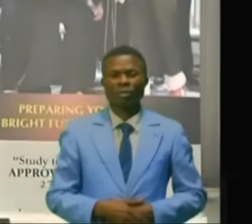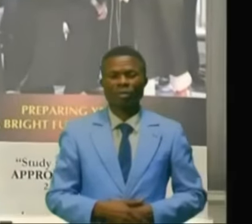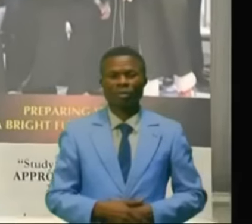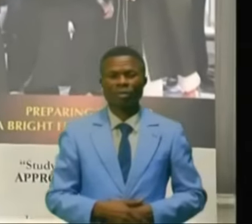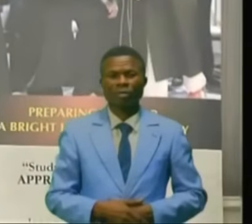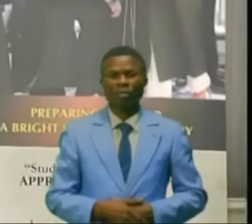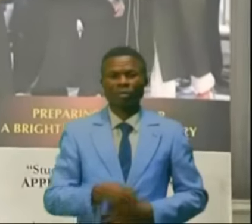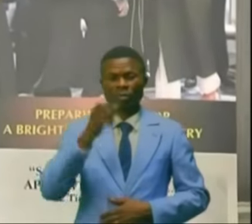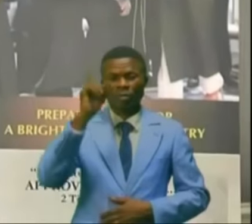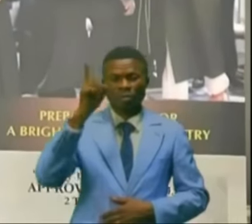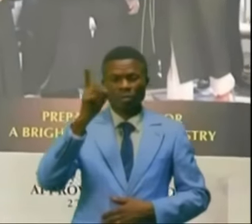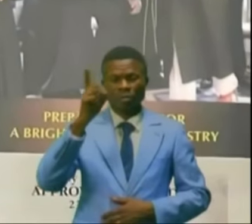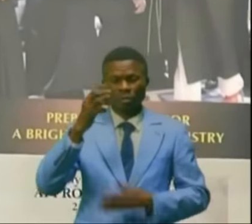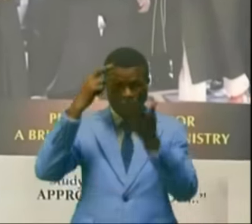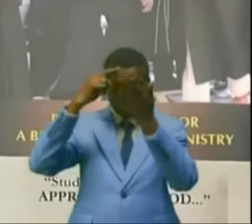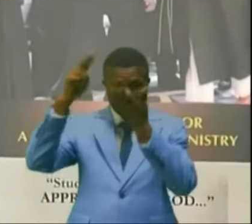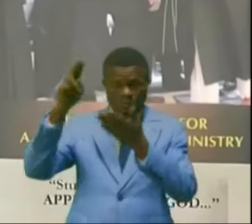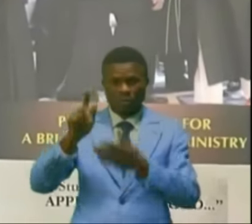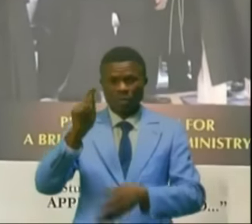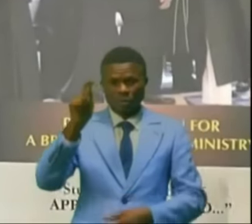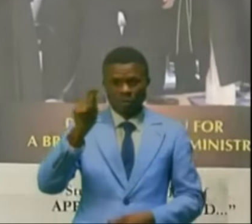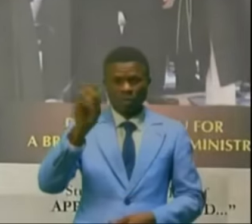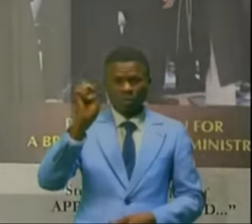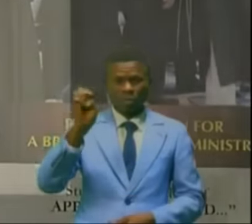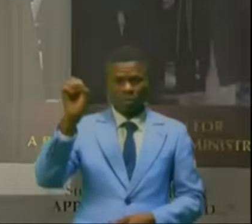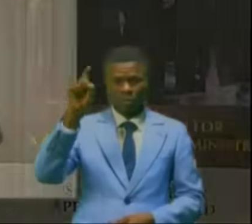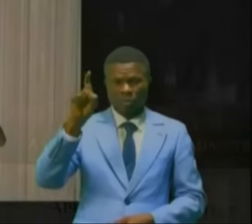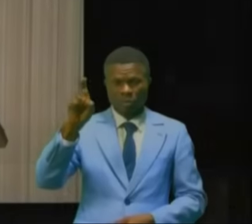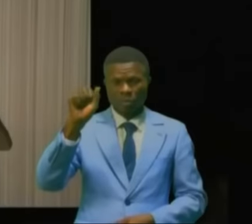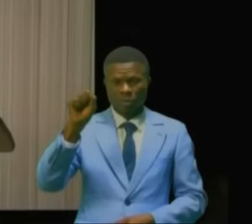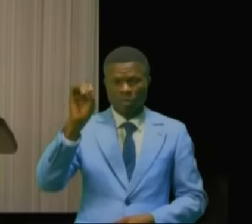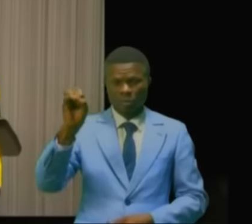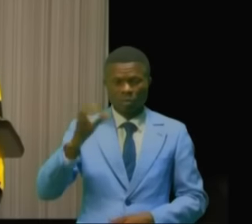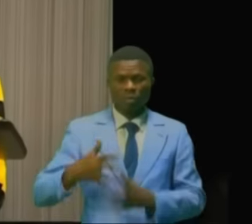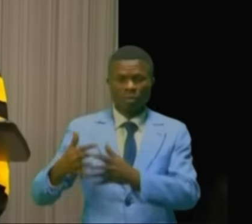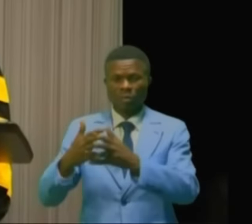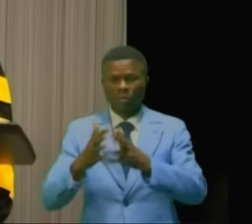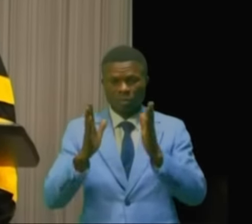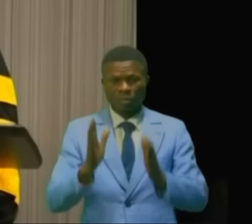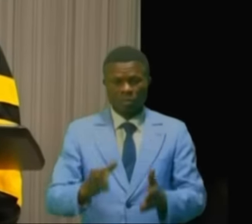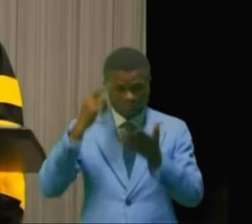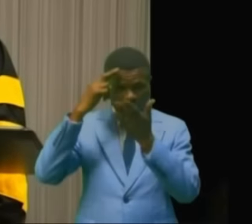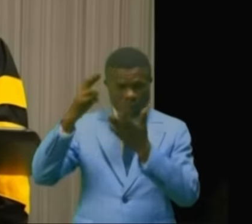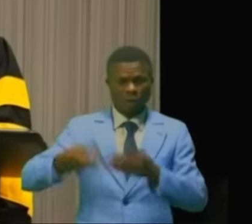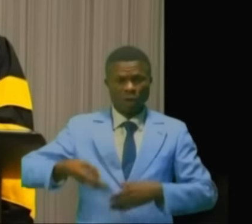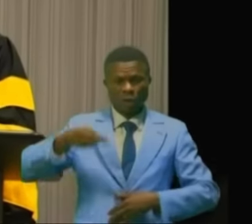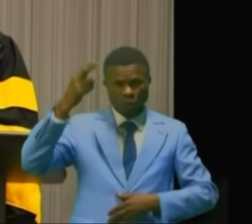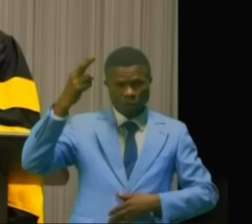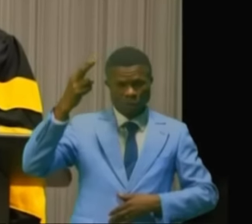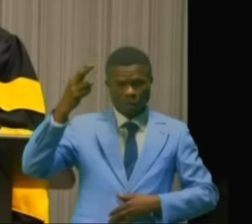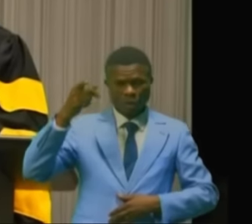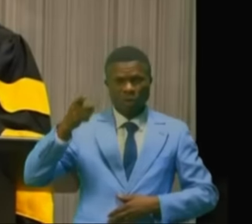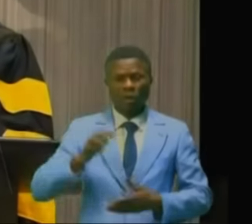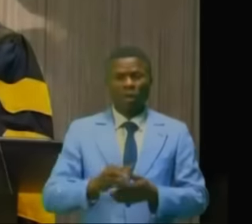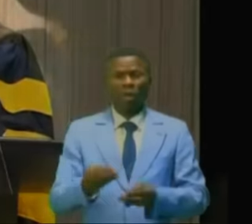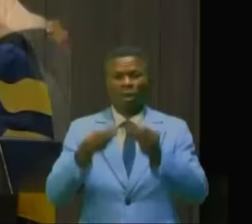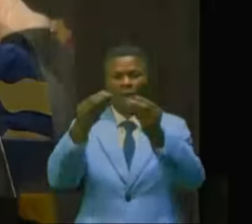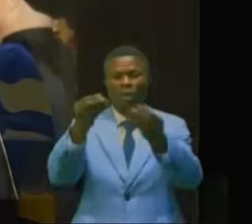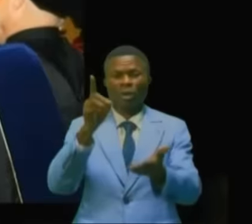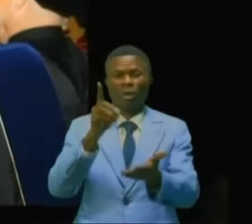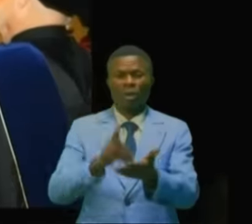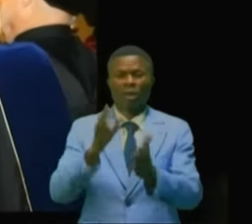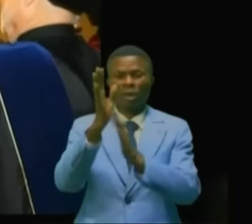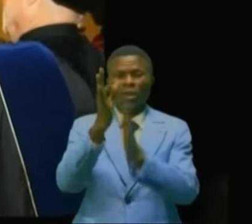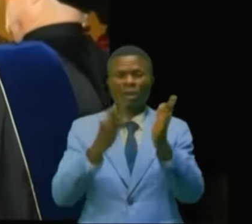L'une des prestigieuses universités du Texas aux États-Unis d'Amérique, de l'Legacy University and Theological Seminary, a décerné le 18